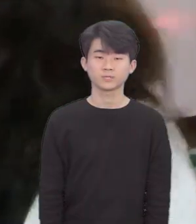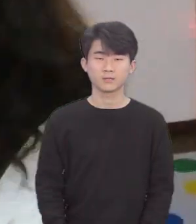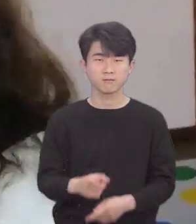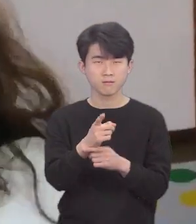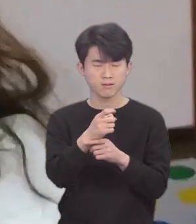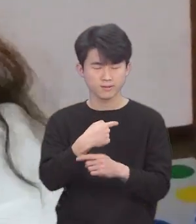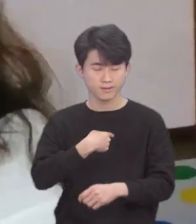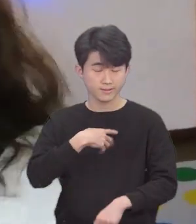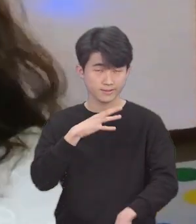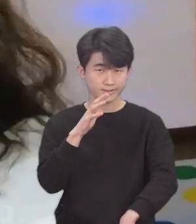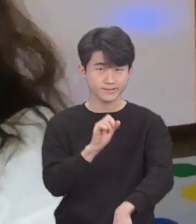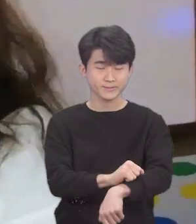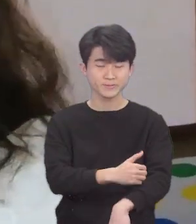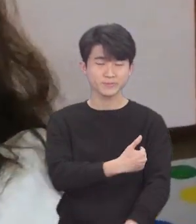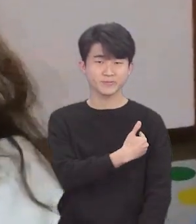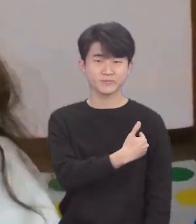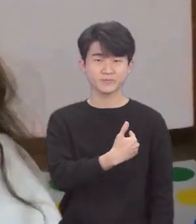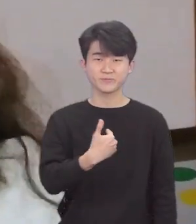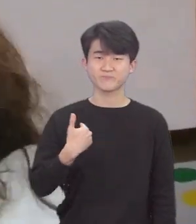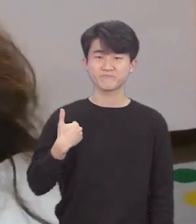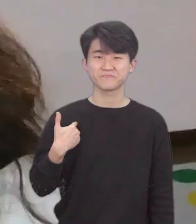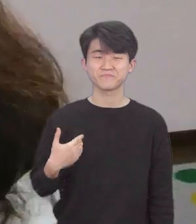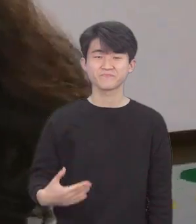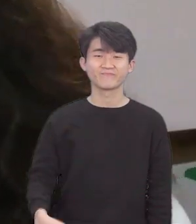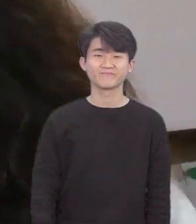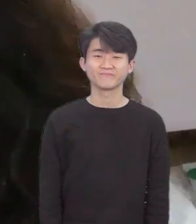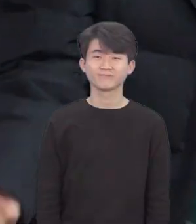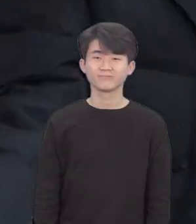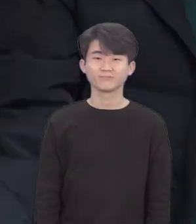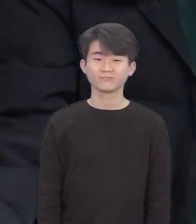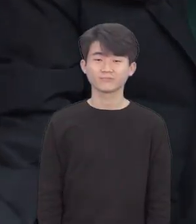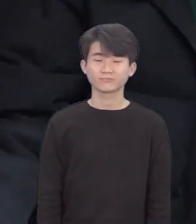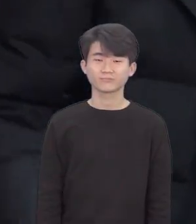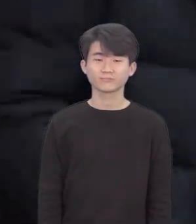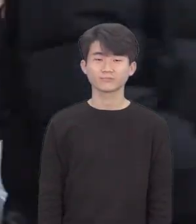사격하면 또 우리잖아? 인정. 아니 근데 너무 힘들다 이거.